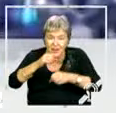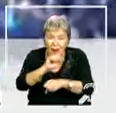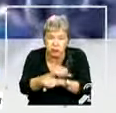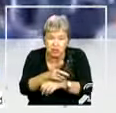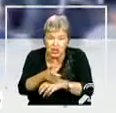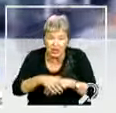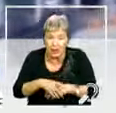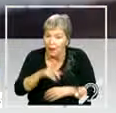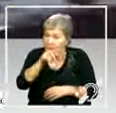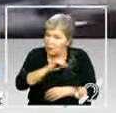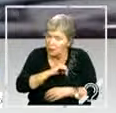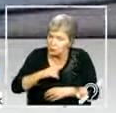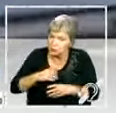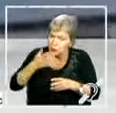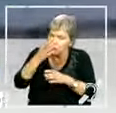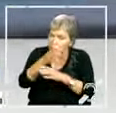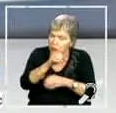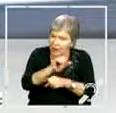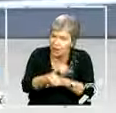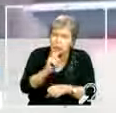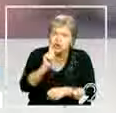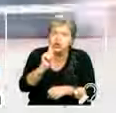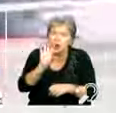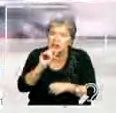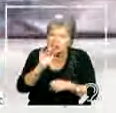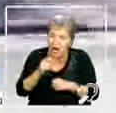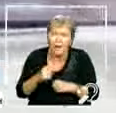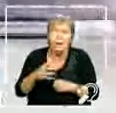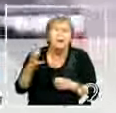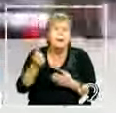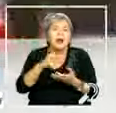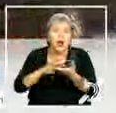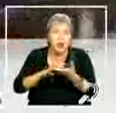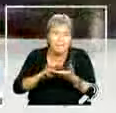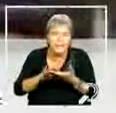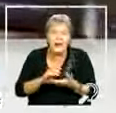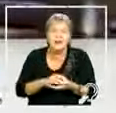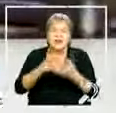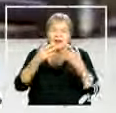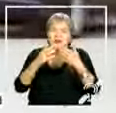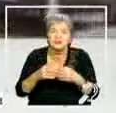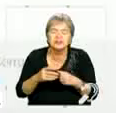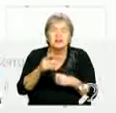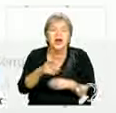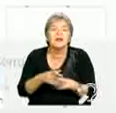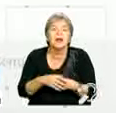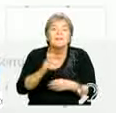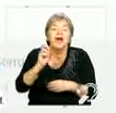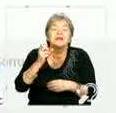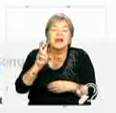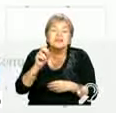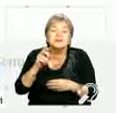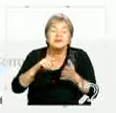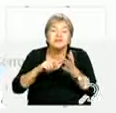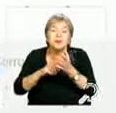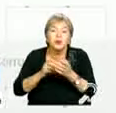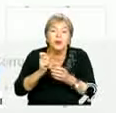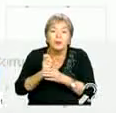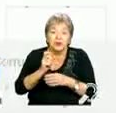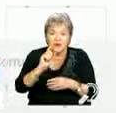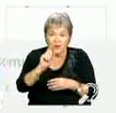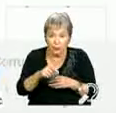el s a predat la închisoarea Falken din George unde a mai fost amprentat și înregistrat ca deținut cu 13 acuzații împotriva sa după